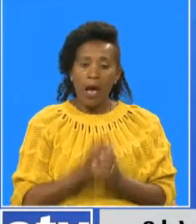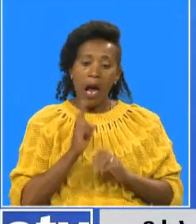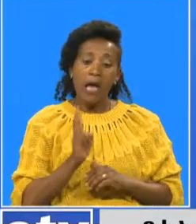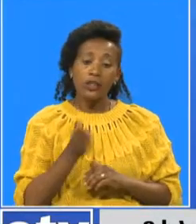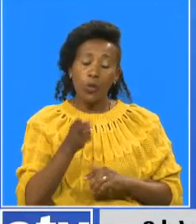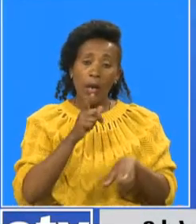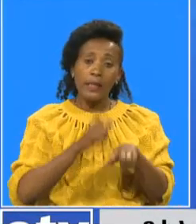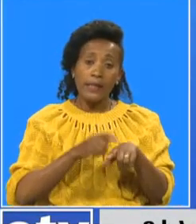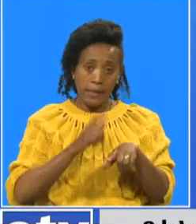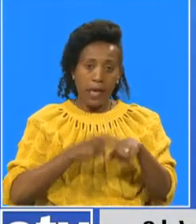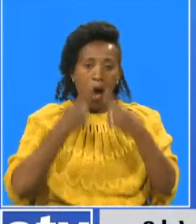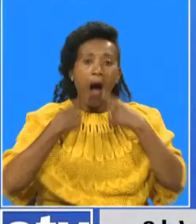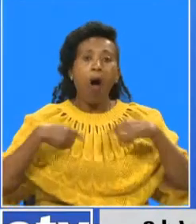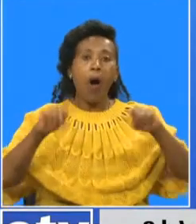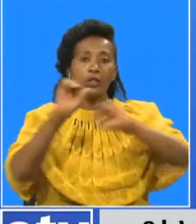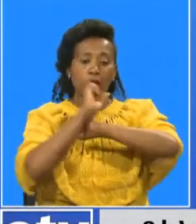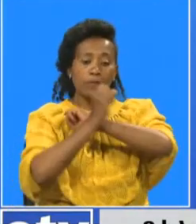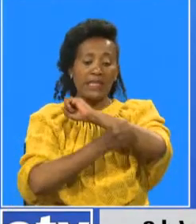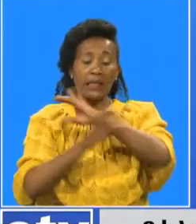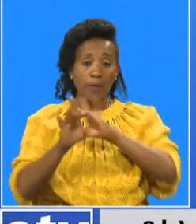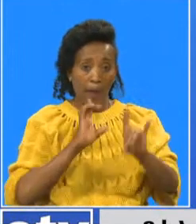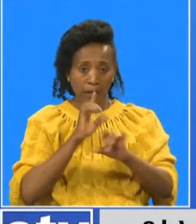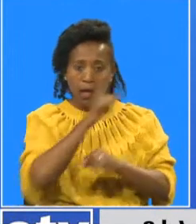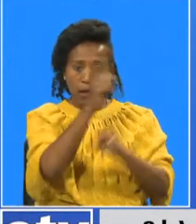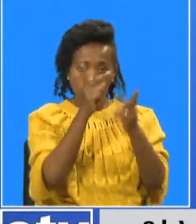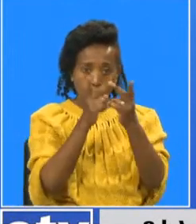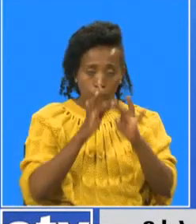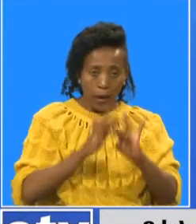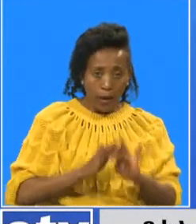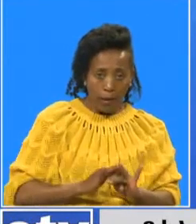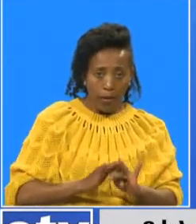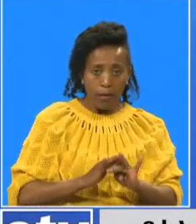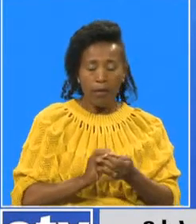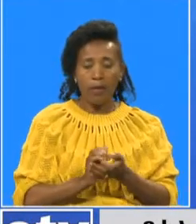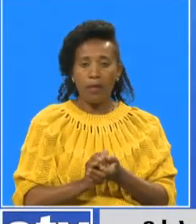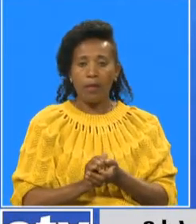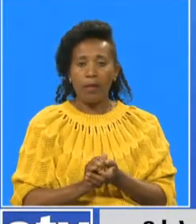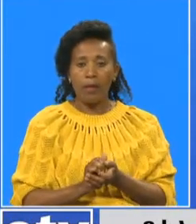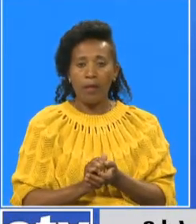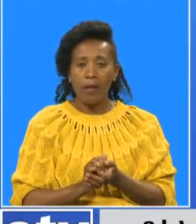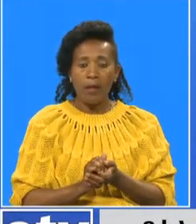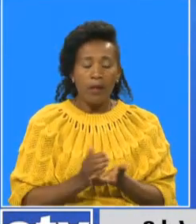የአስቸኳይ ጊዜ አዋጅን መሰረት በማድረግ አንዳንድ ቦታ ላይ